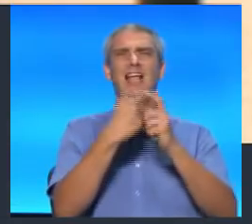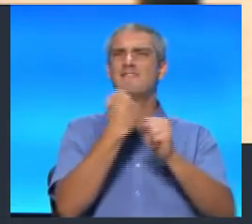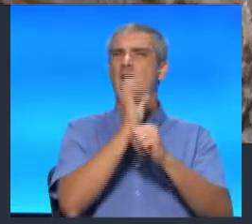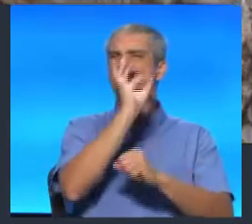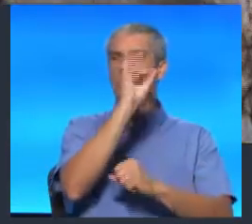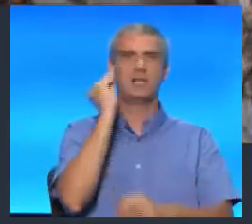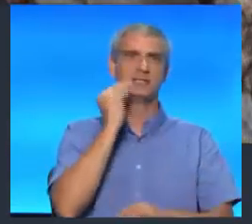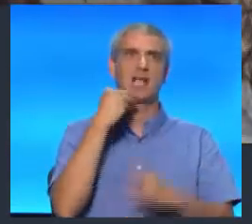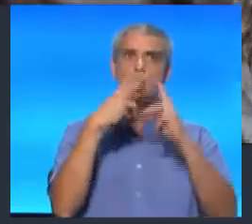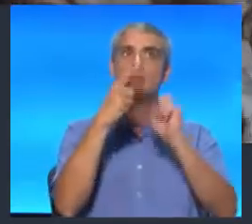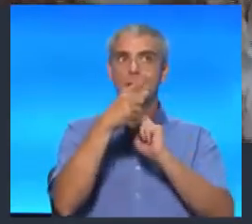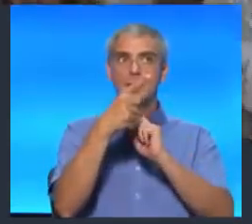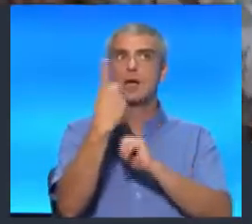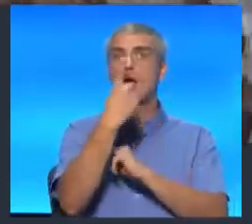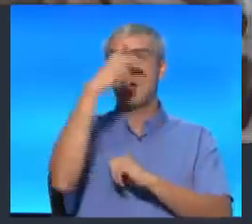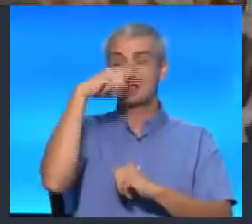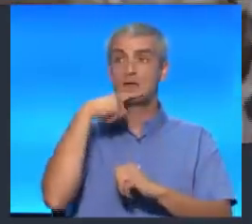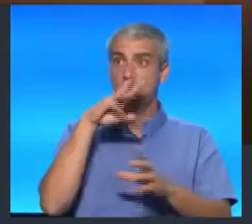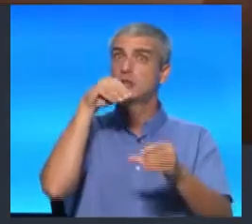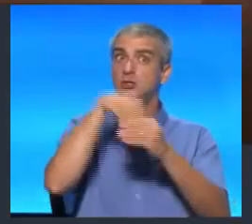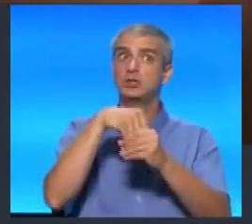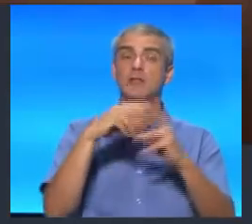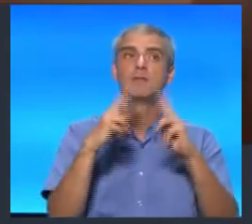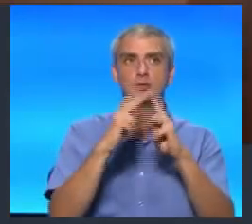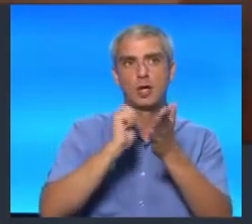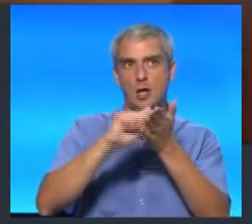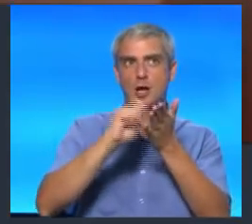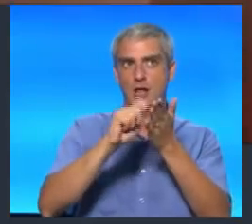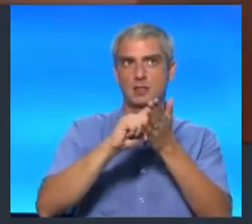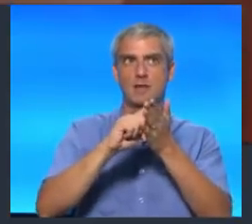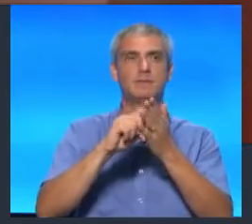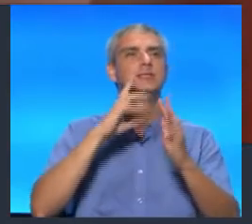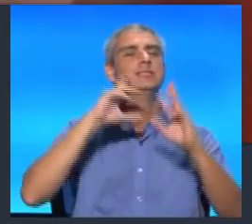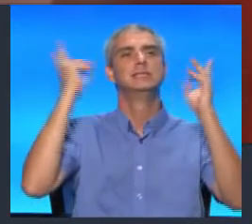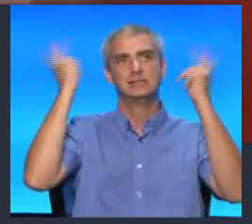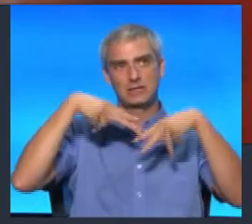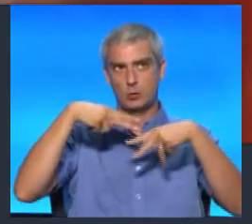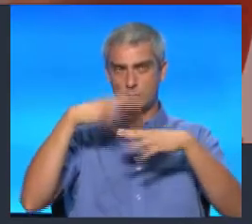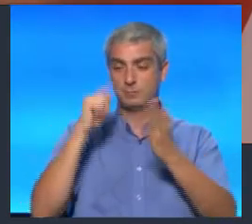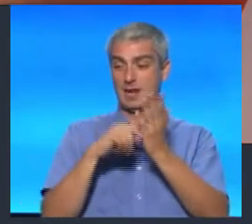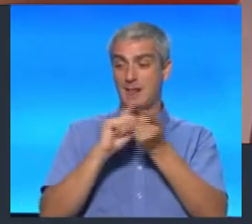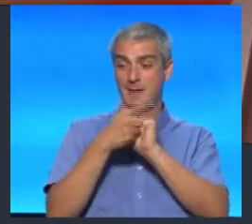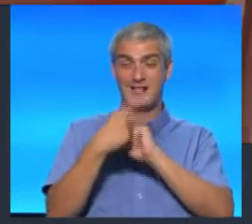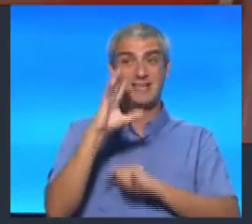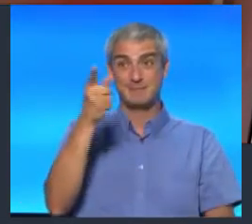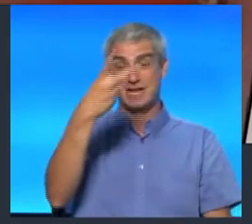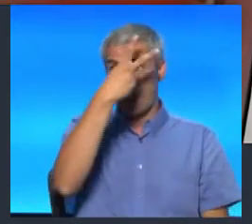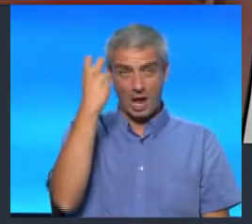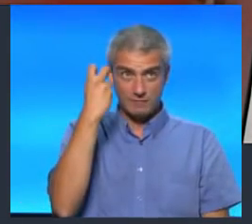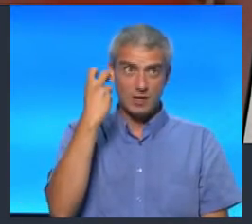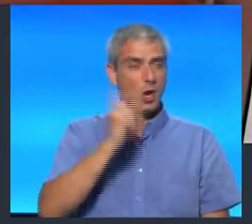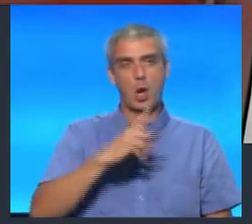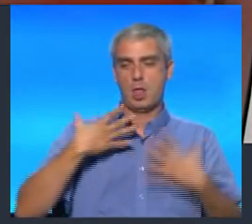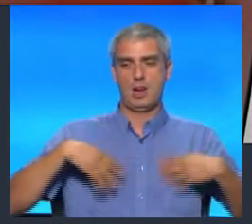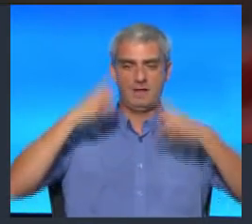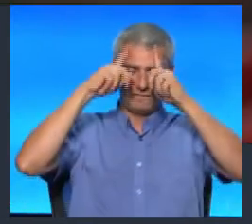הצהרונים בעיר, אחד האבות שהשתתף בפגישה כתב את שסוכם. סוכם, היה והמחליפה תהיה מהמגזר הערבי, היא לא תלבש